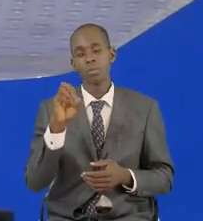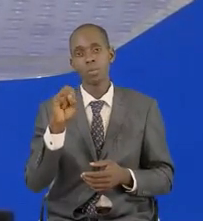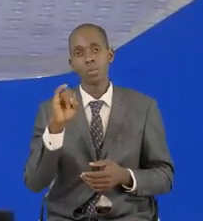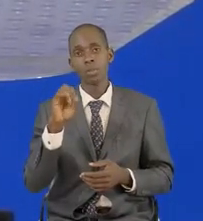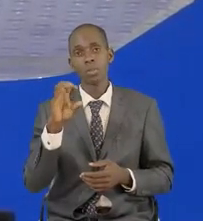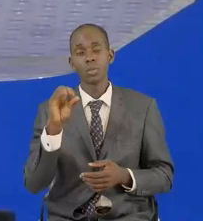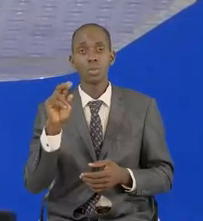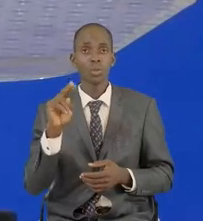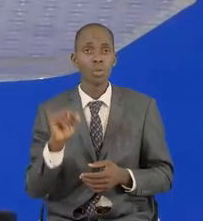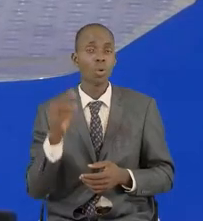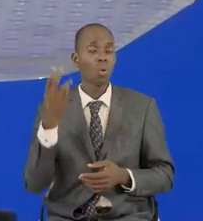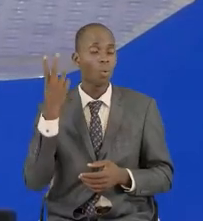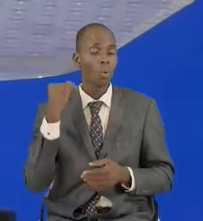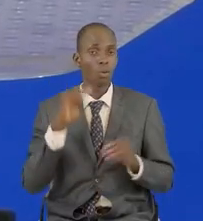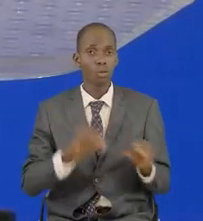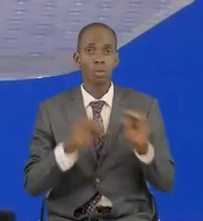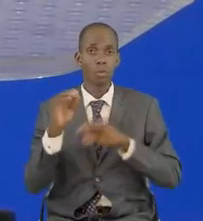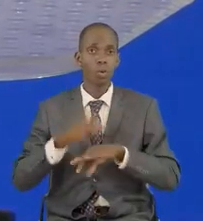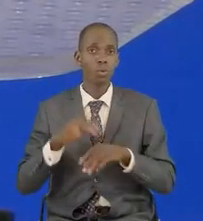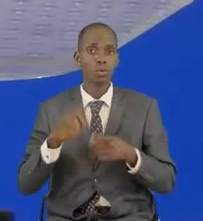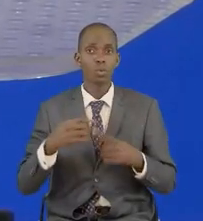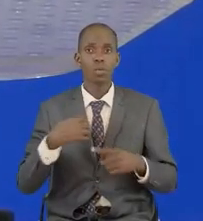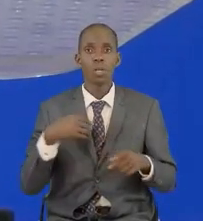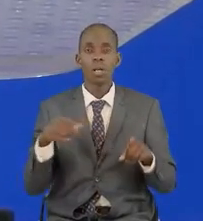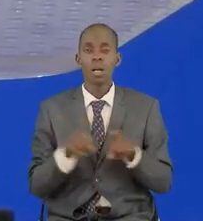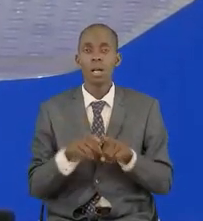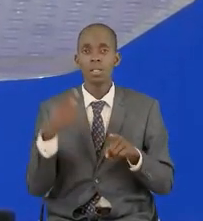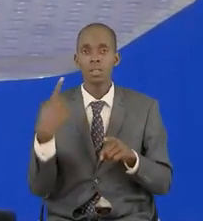comme à Pierre